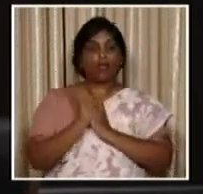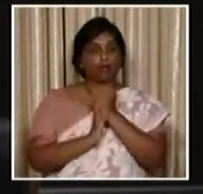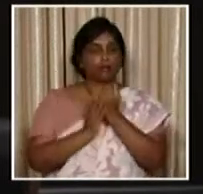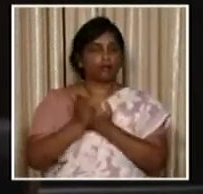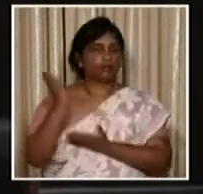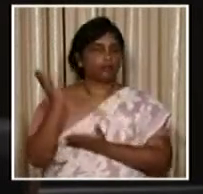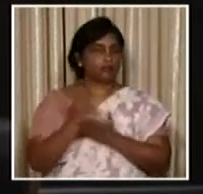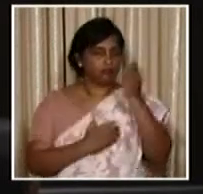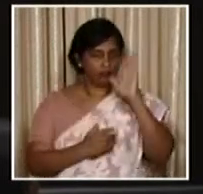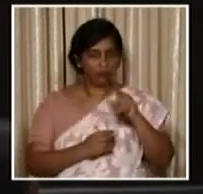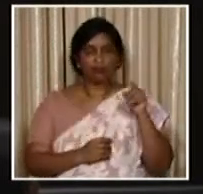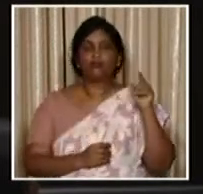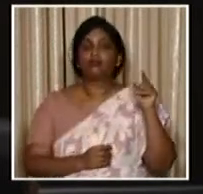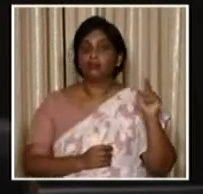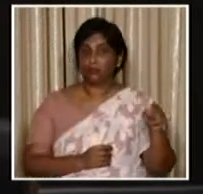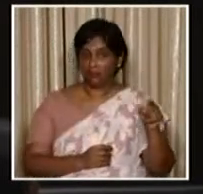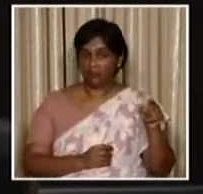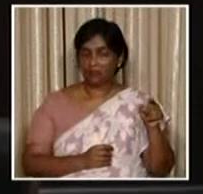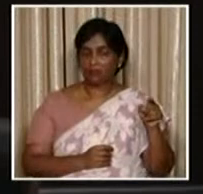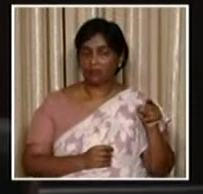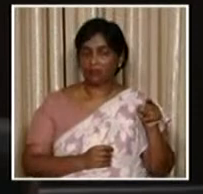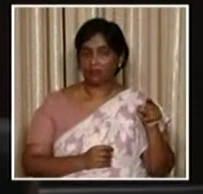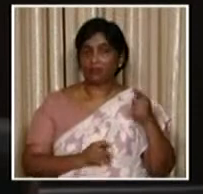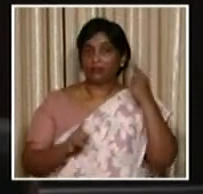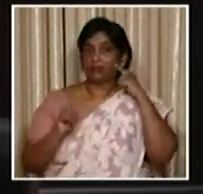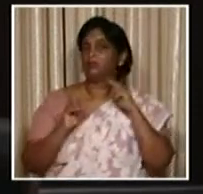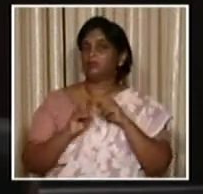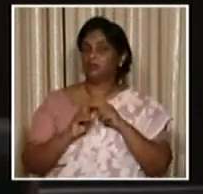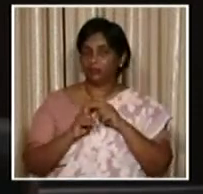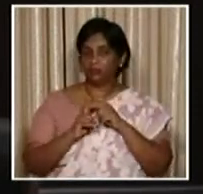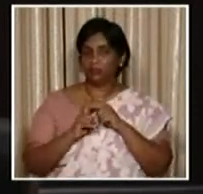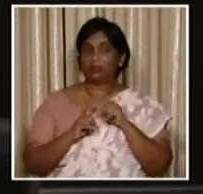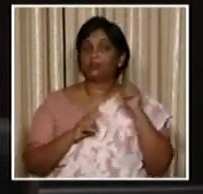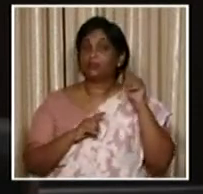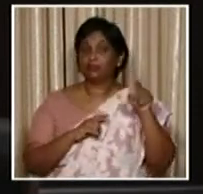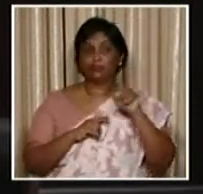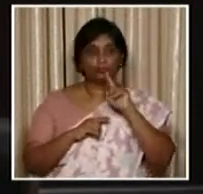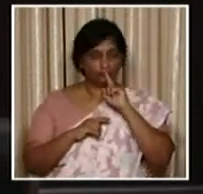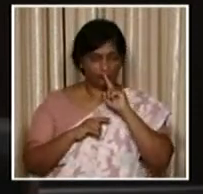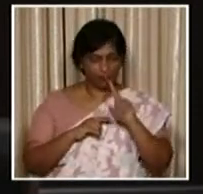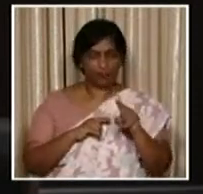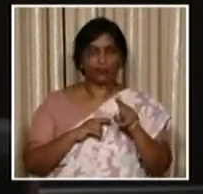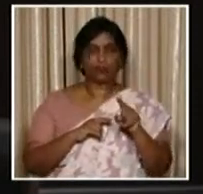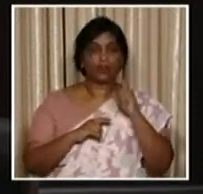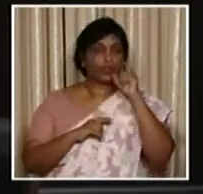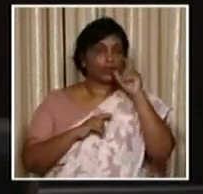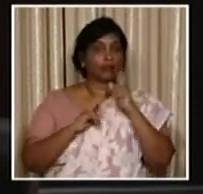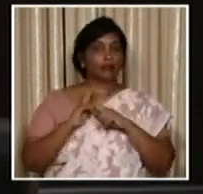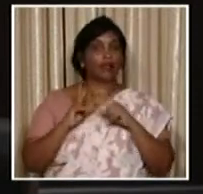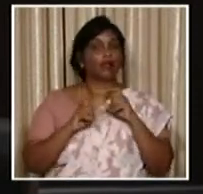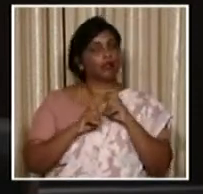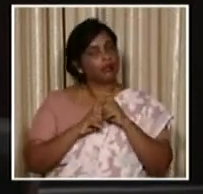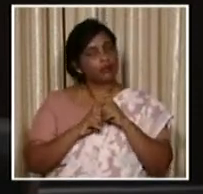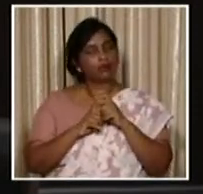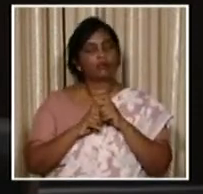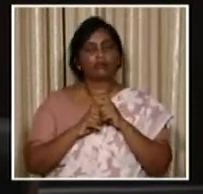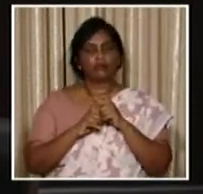පෙස්සමක් ගොඩු කරලා තියෙනවා එතුමාගේ මේ සිද්ධිය සම්බන්ධයෙන් එතුමා එතනදි කියනවා CID එහෙමත්